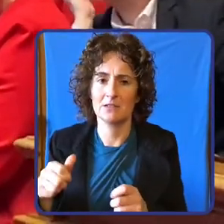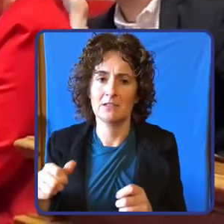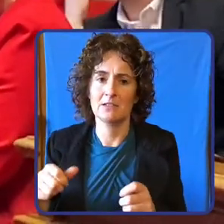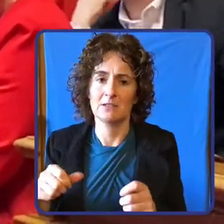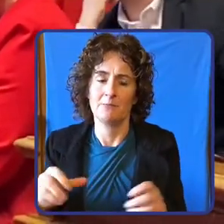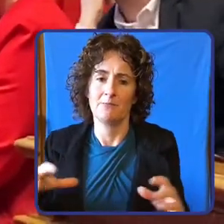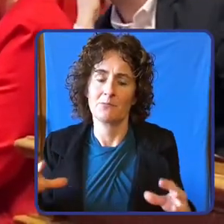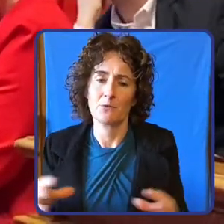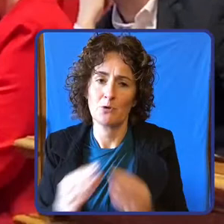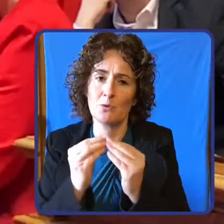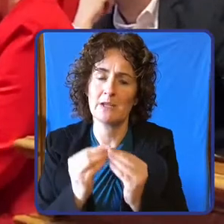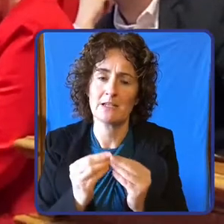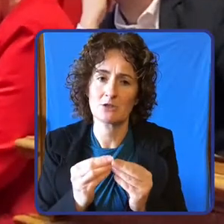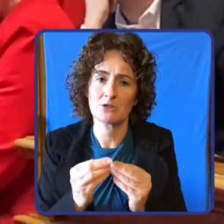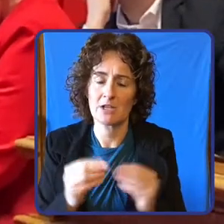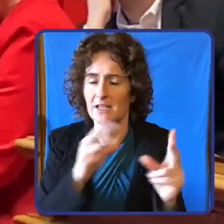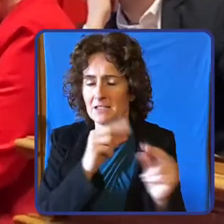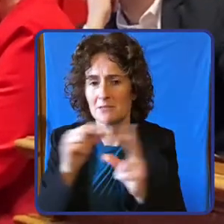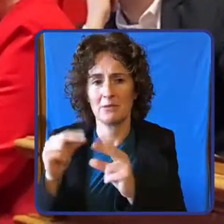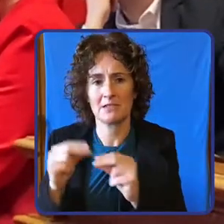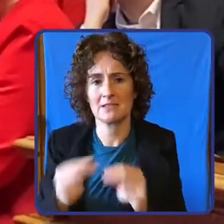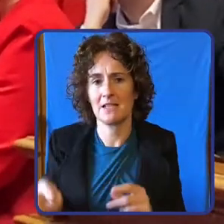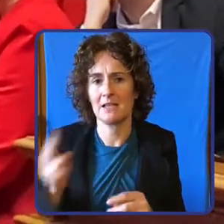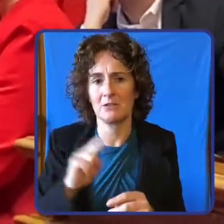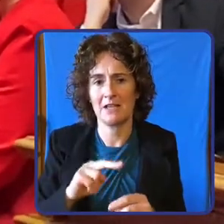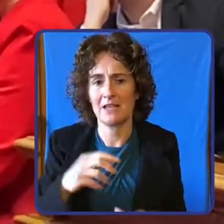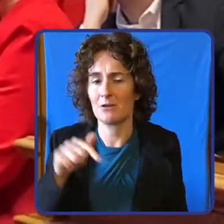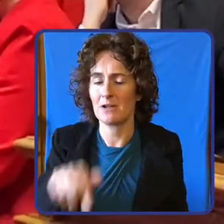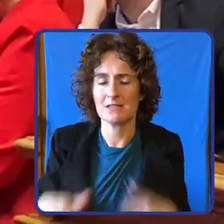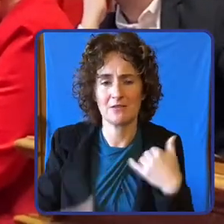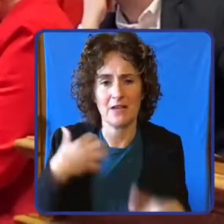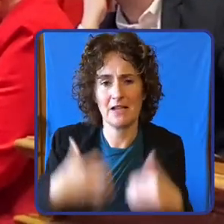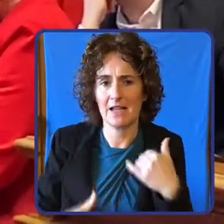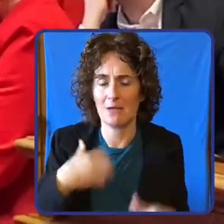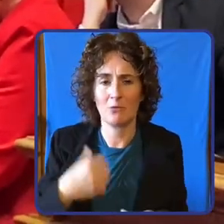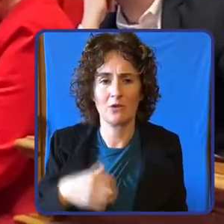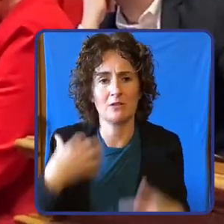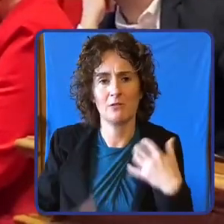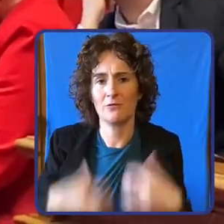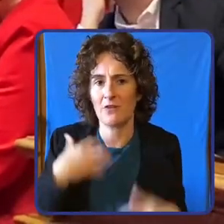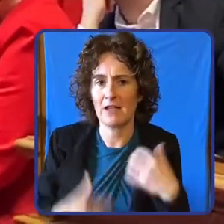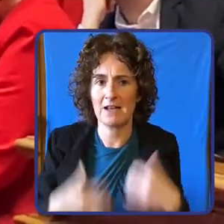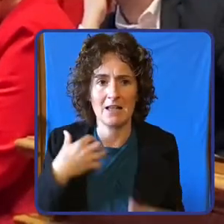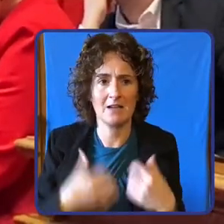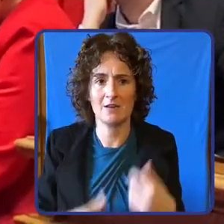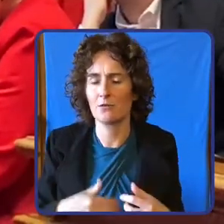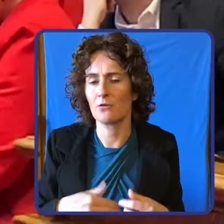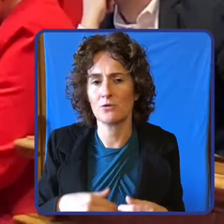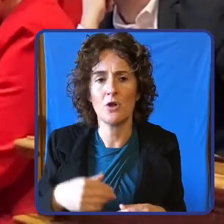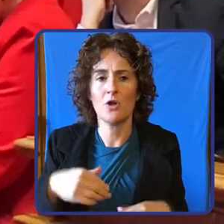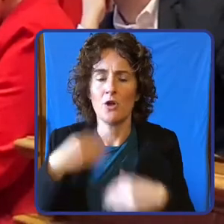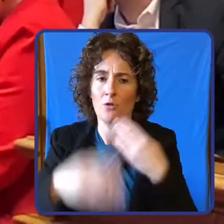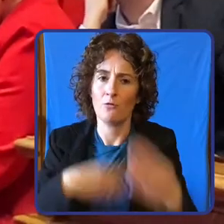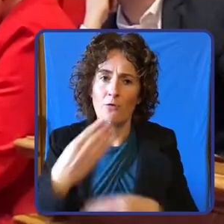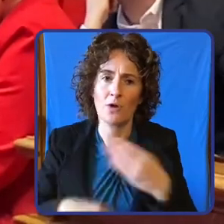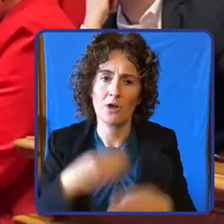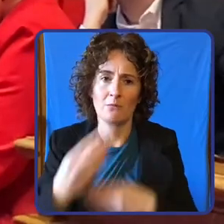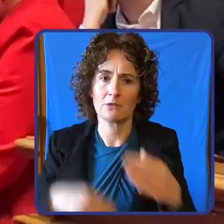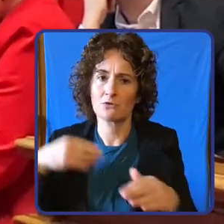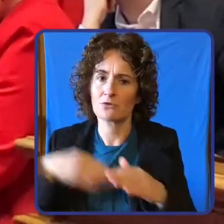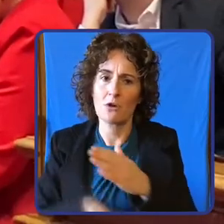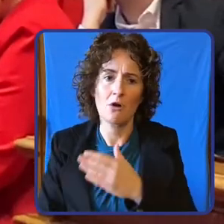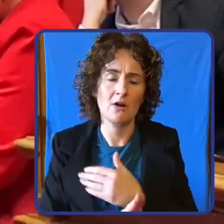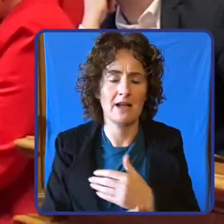dr. Kisandri a felszólalását, tehát fölháborító. Az is fölháborító, hogy folyamatosan alávalónak nevezi az